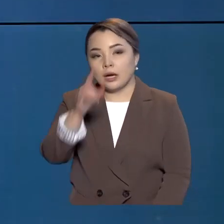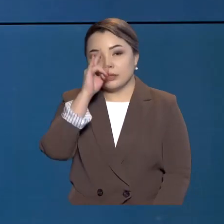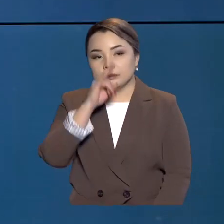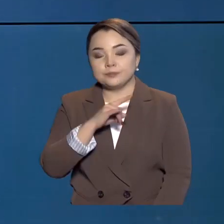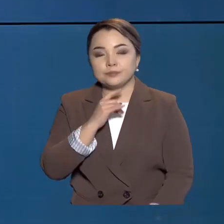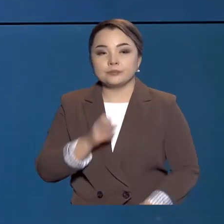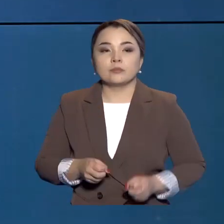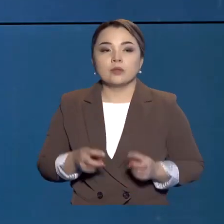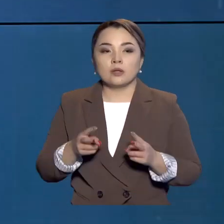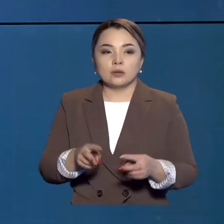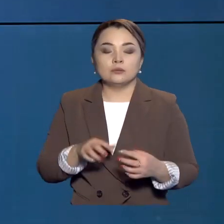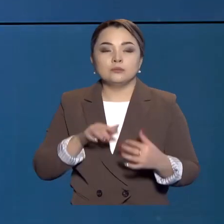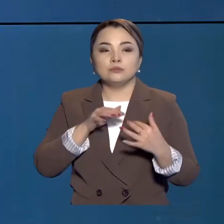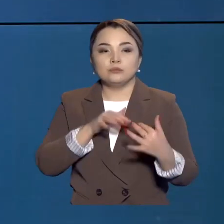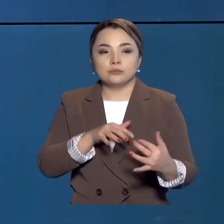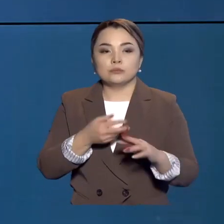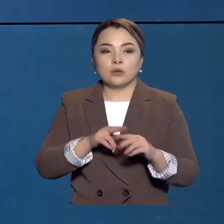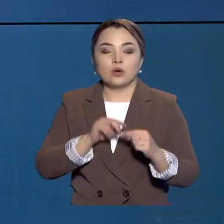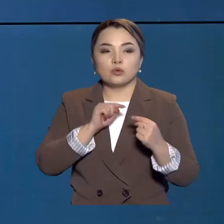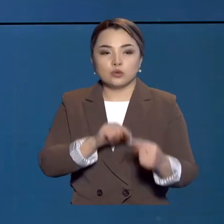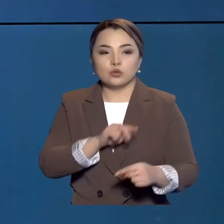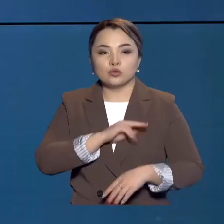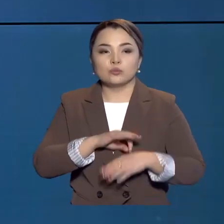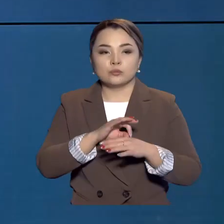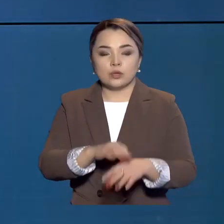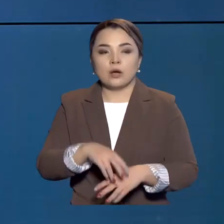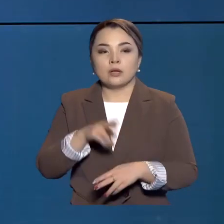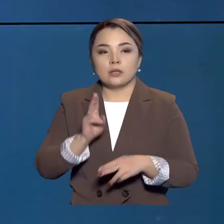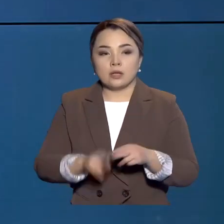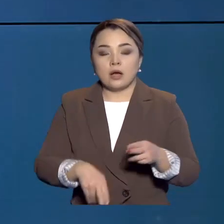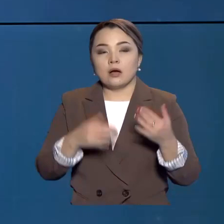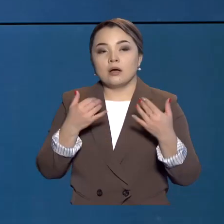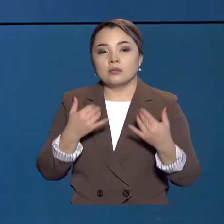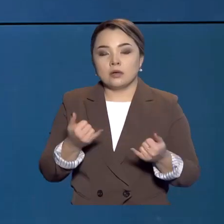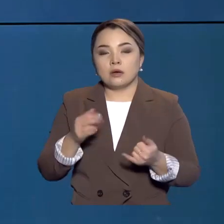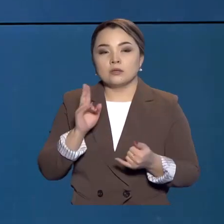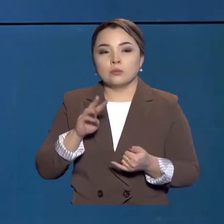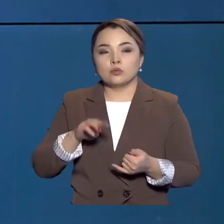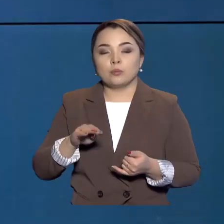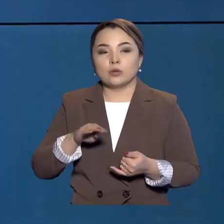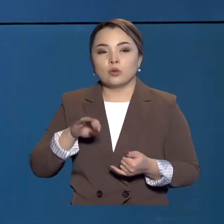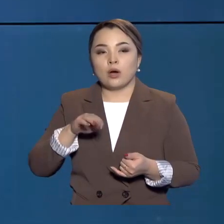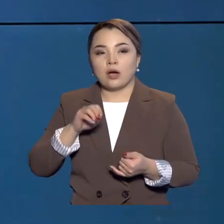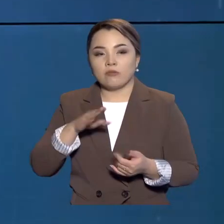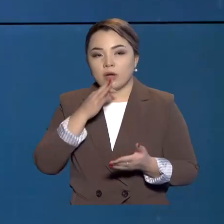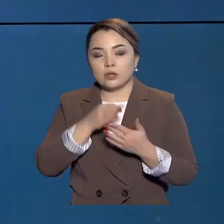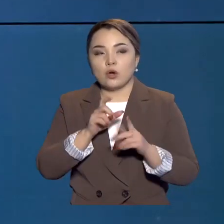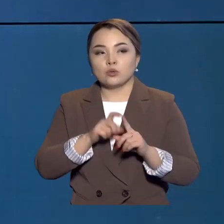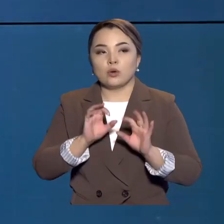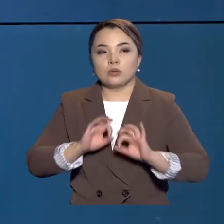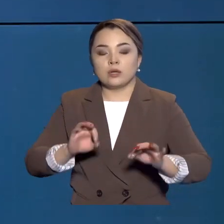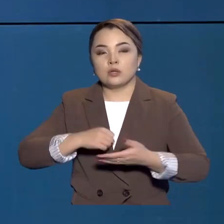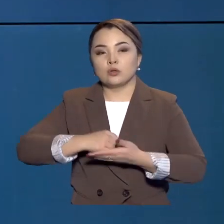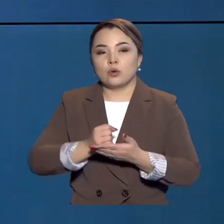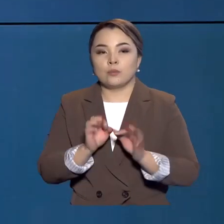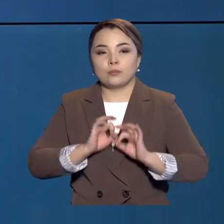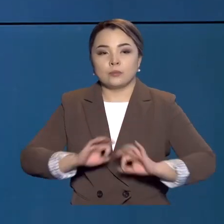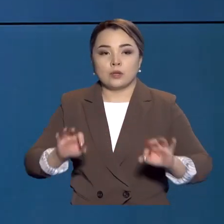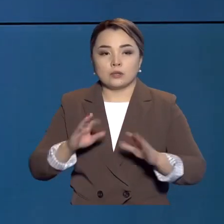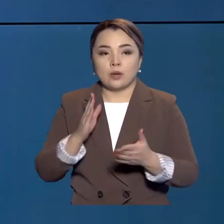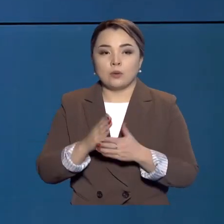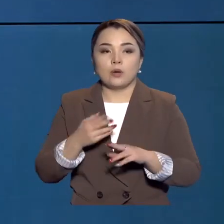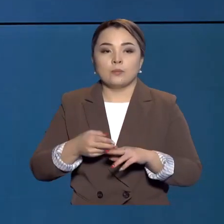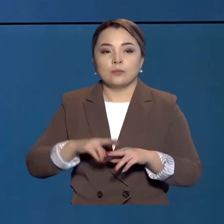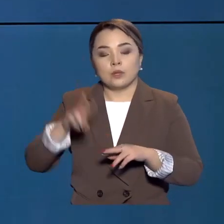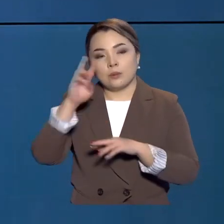Қазақстанда ланкестерге қарсы күрестің өткір кезеңі аяқталды. Қасым Жомарт Тоқаевтың мәжіліс отырысында сөйлеген сөзінің негізгі түйіні осындай. Бұл